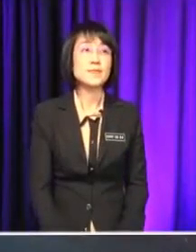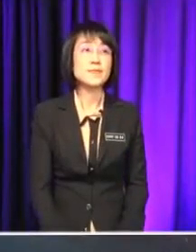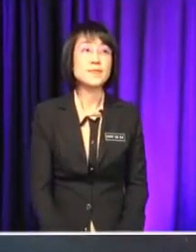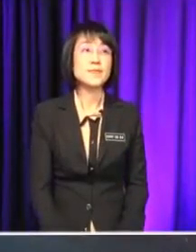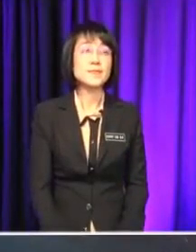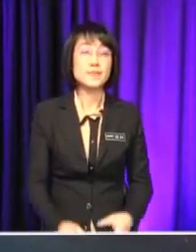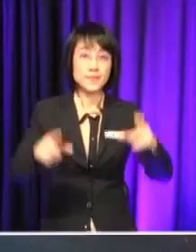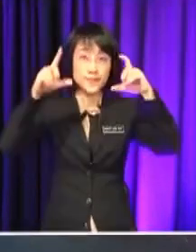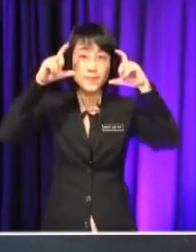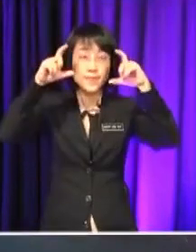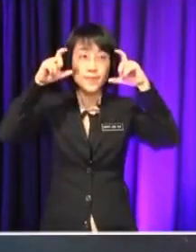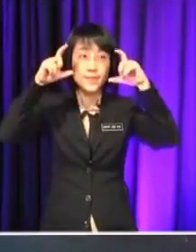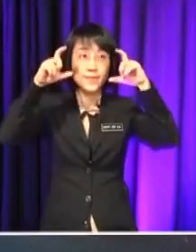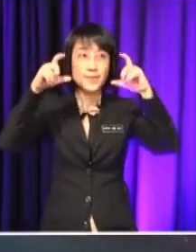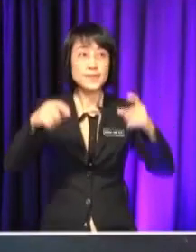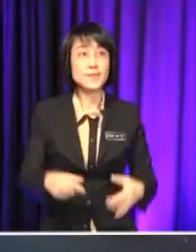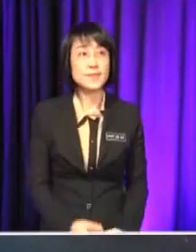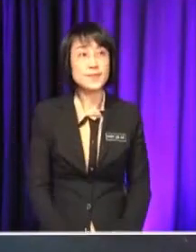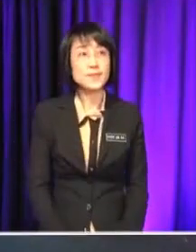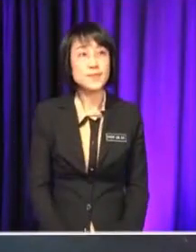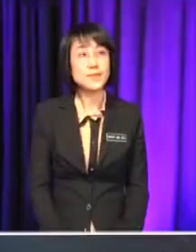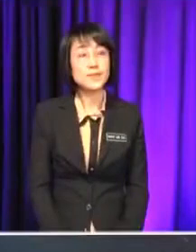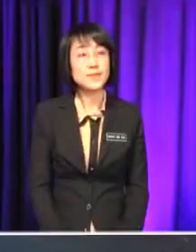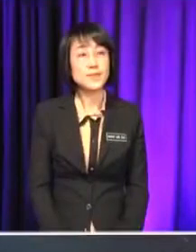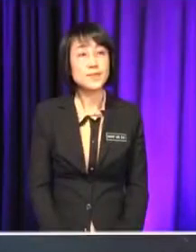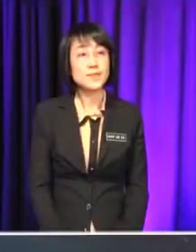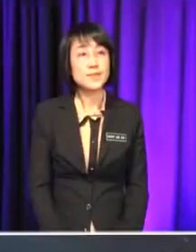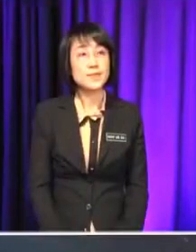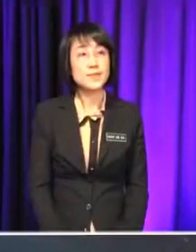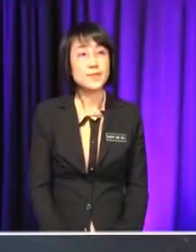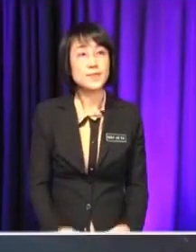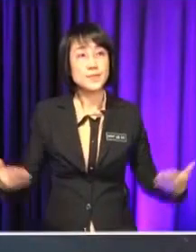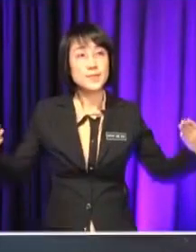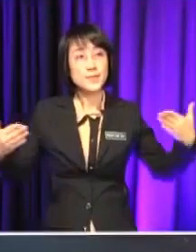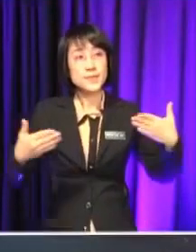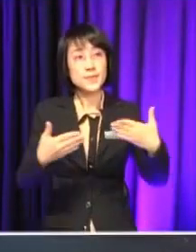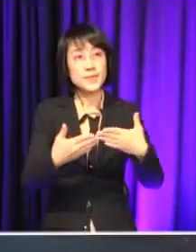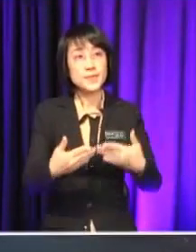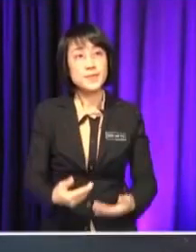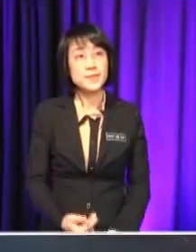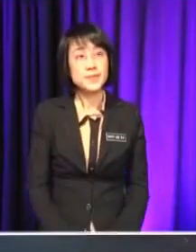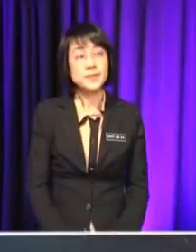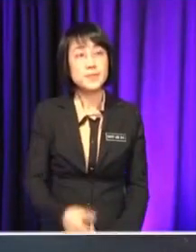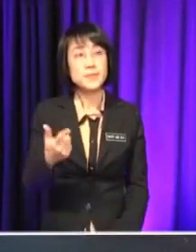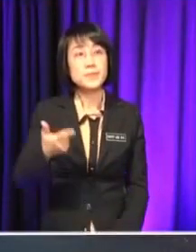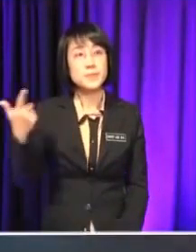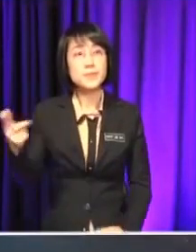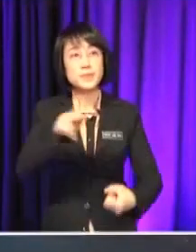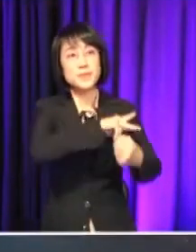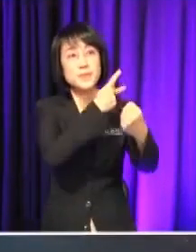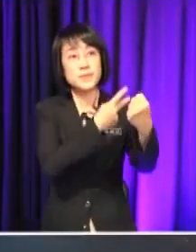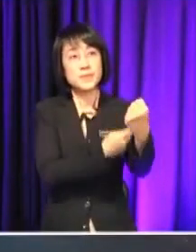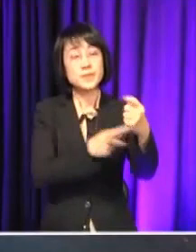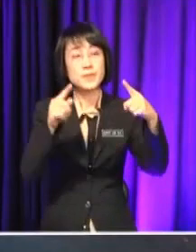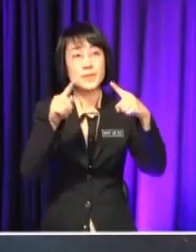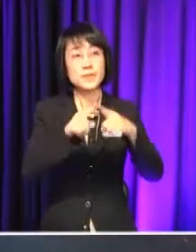sebuah camera gitu ya iya Betul Tidak disambung lagi baik saya akan menyambungnya kita kedinginan eh bakalan kuasa kepada